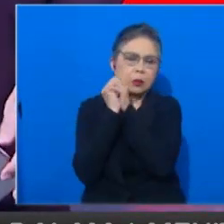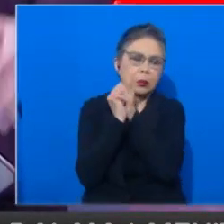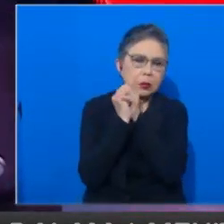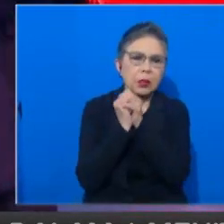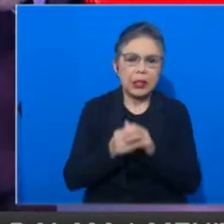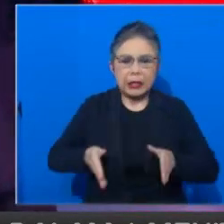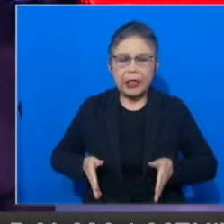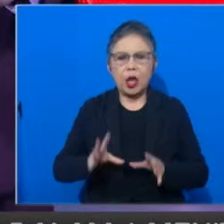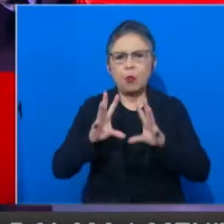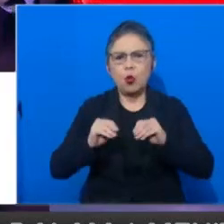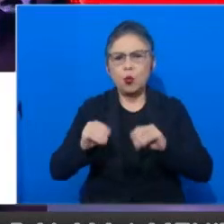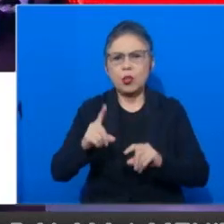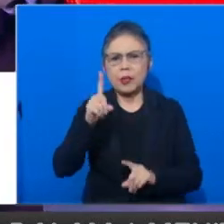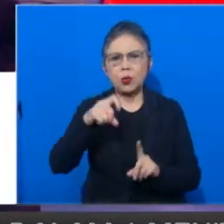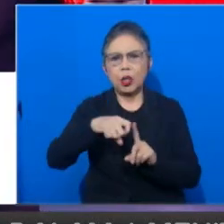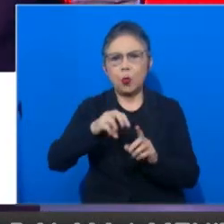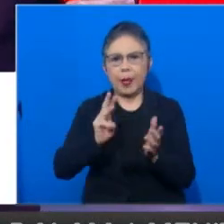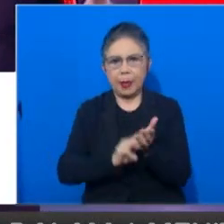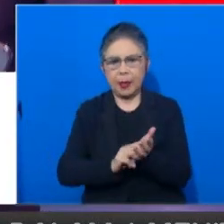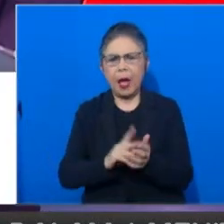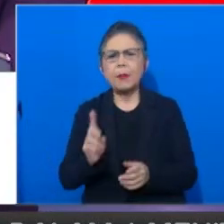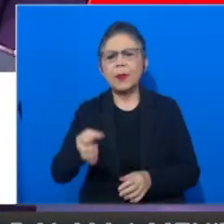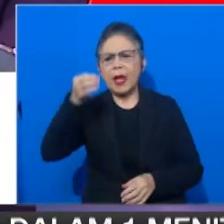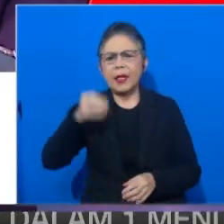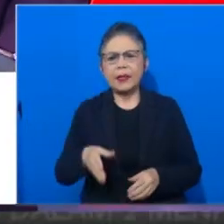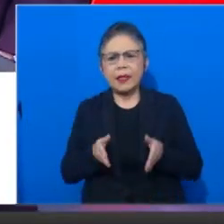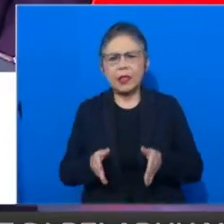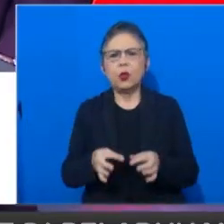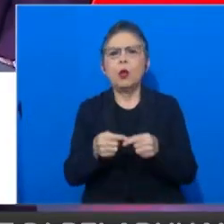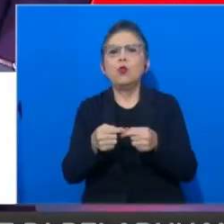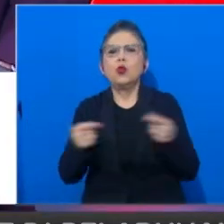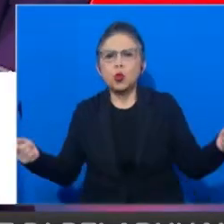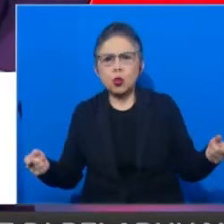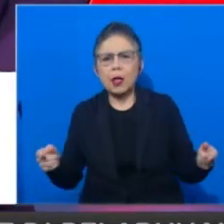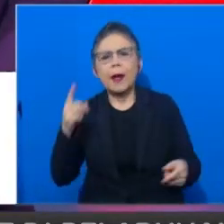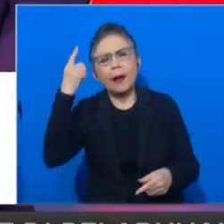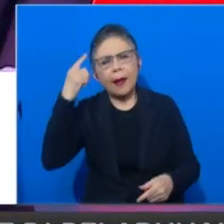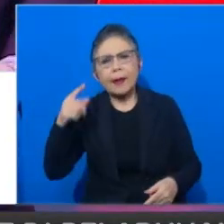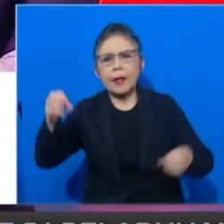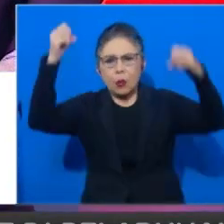km. Jalan satu-satunya menuju desa terputus akibat longsor setelah hujan deras pada akhir pekan lalu.